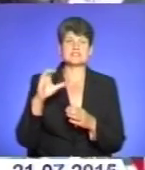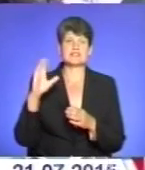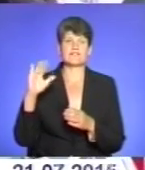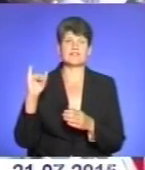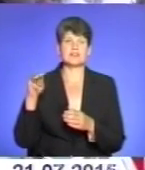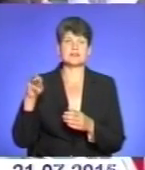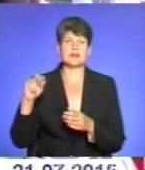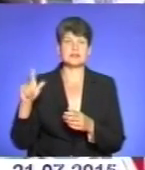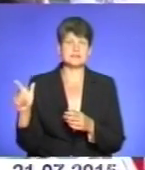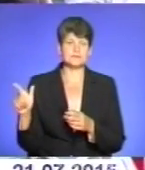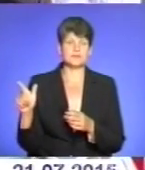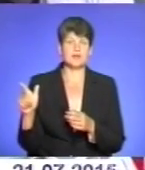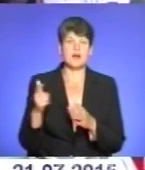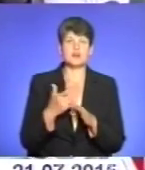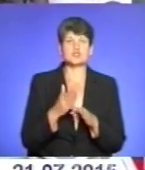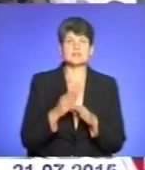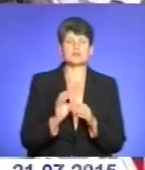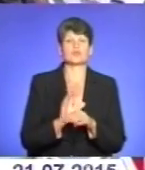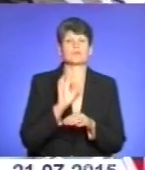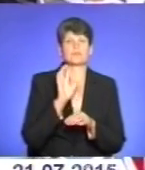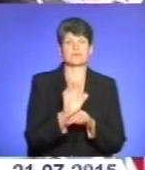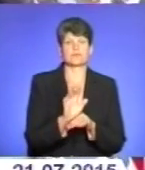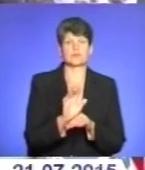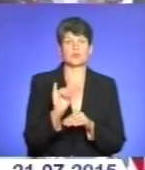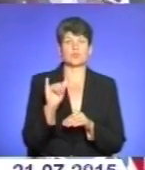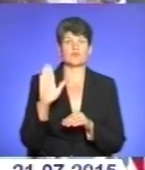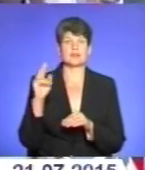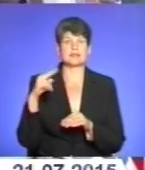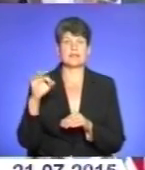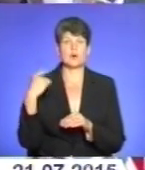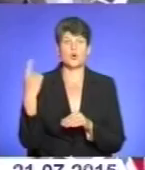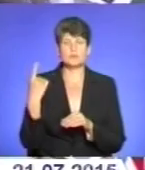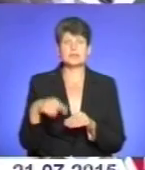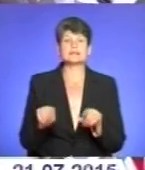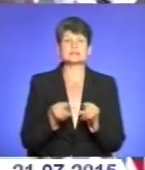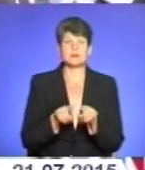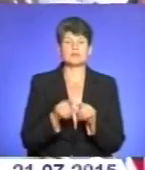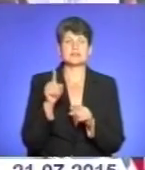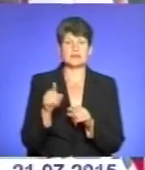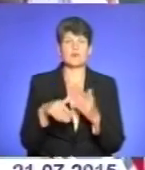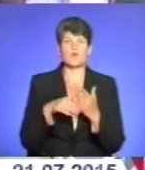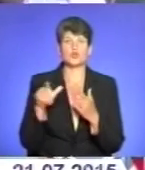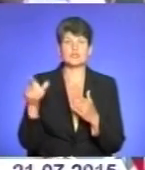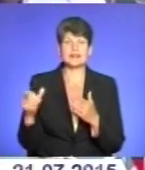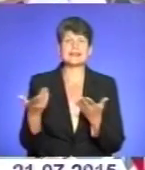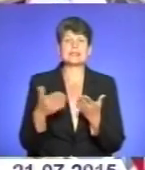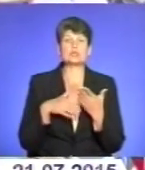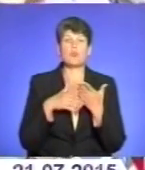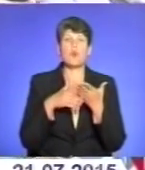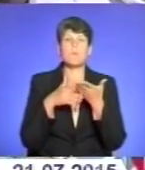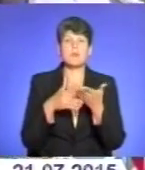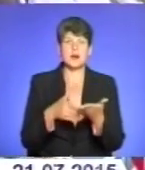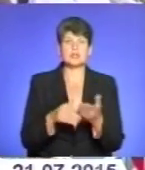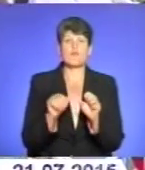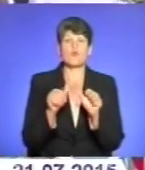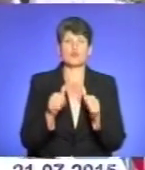«Світязь». Частину пішло у УВД області, так само для тих волонтерів, благодійників, меценатів, які допомагали